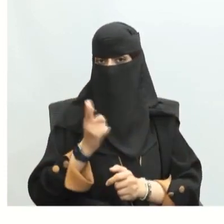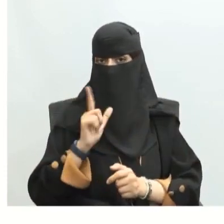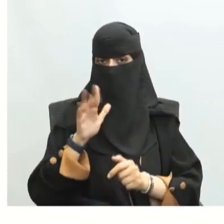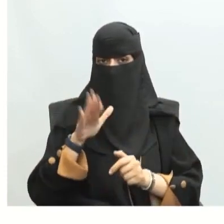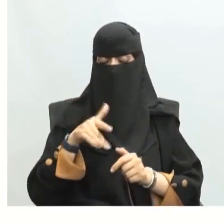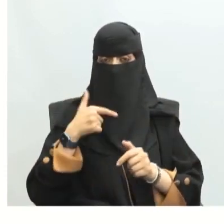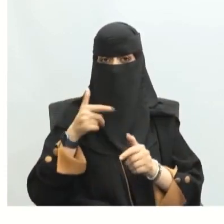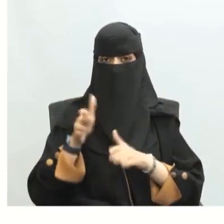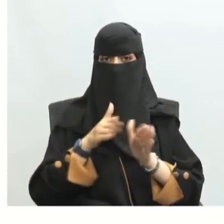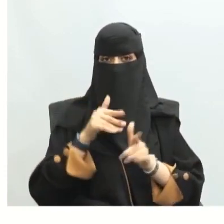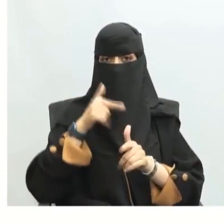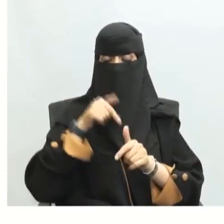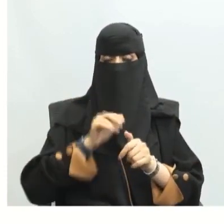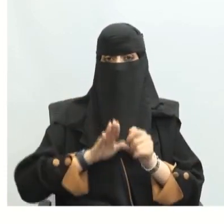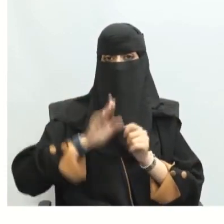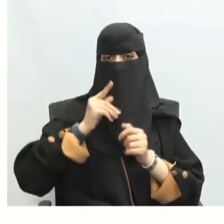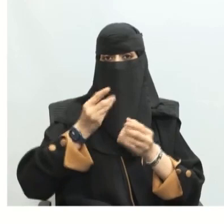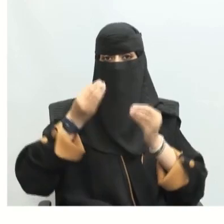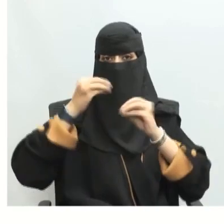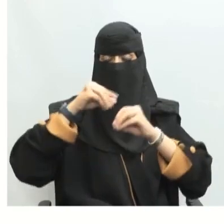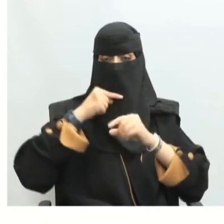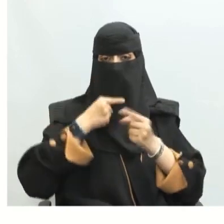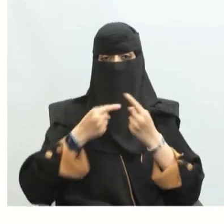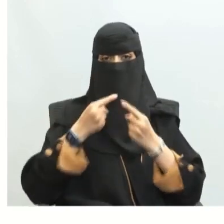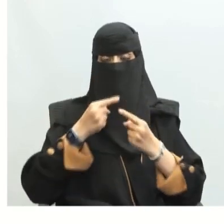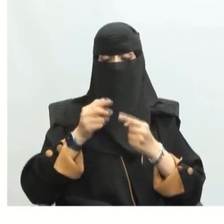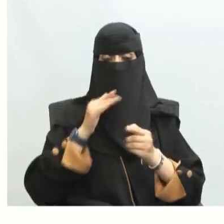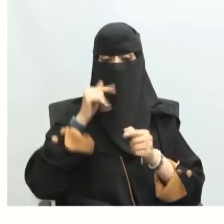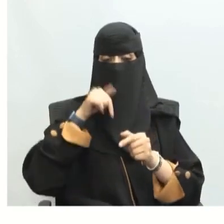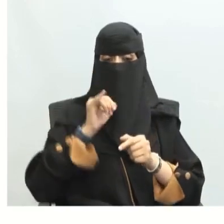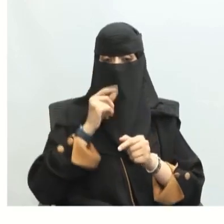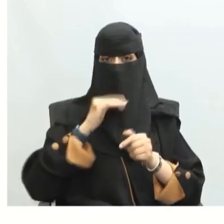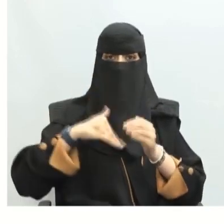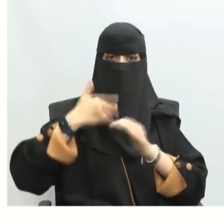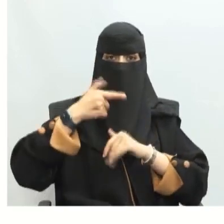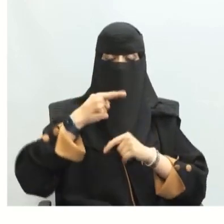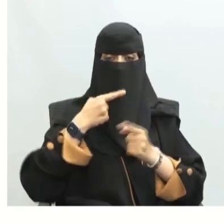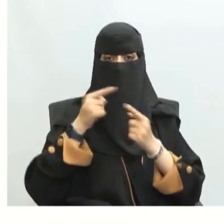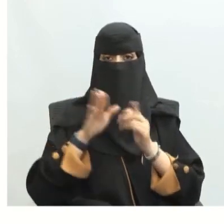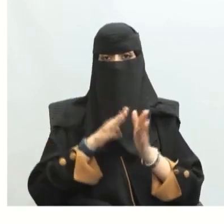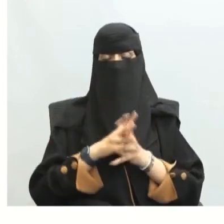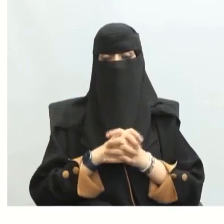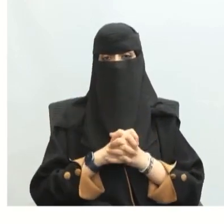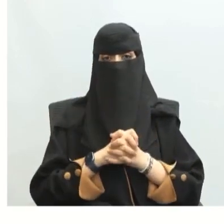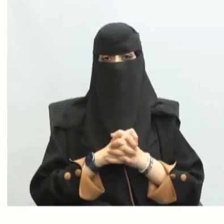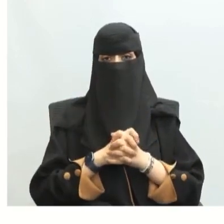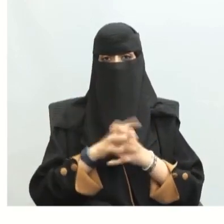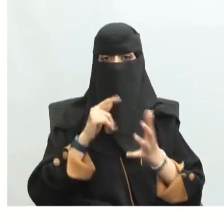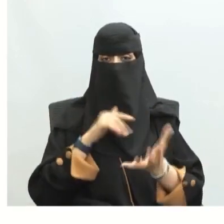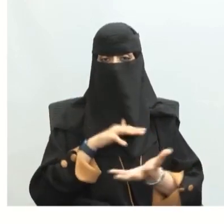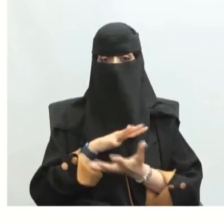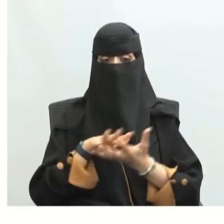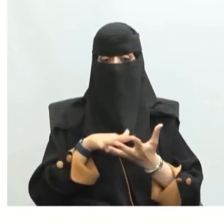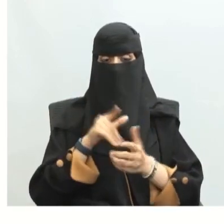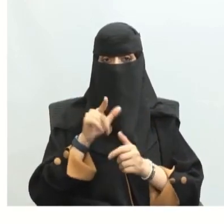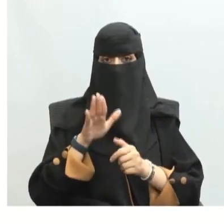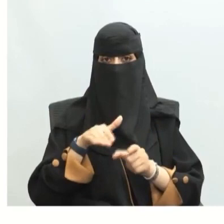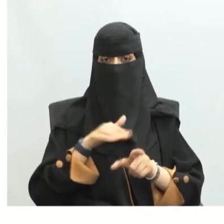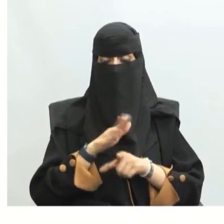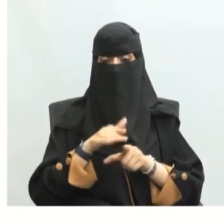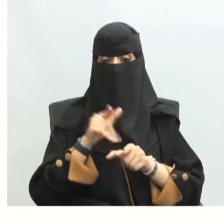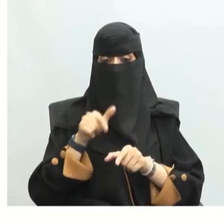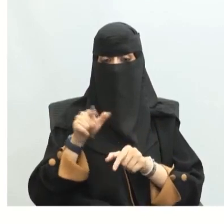المجتمع وتعزيز ثقافه الحوار من اجل مناقشه القضايا الوطنيه